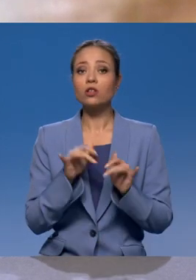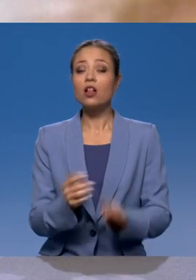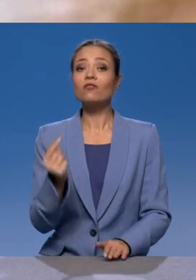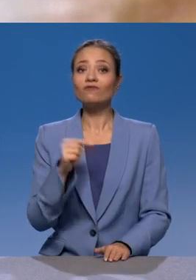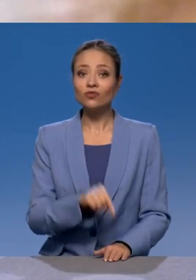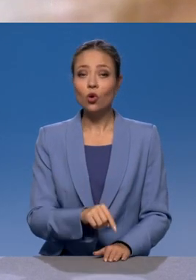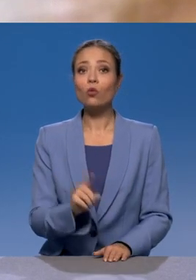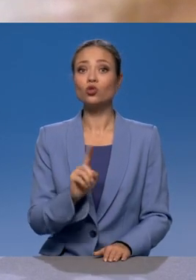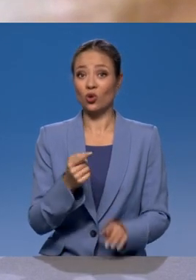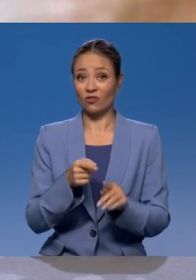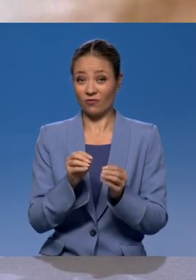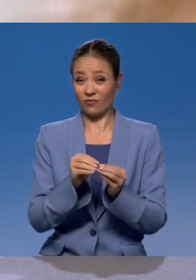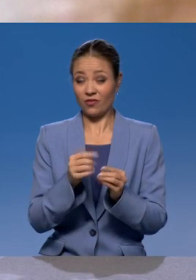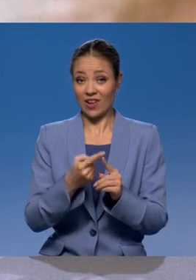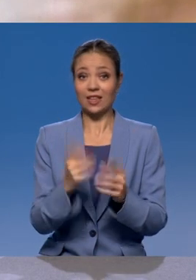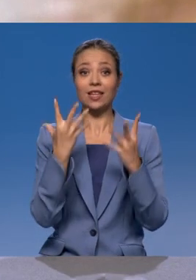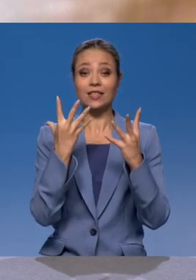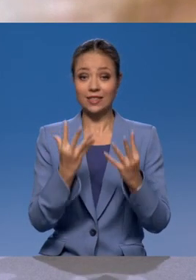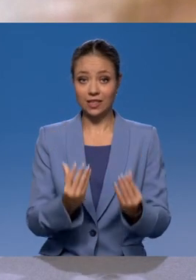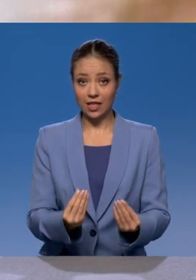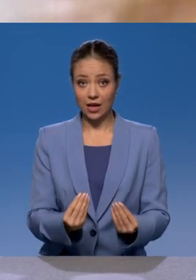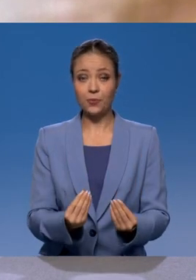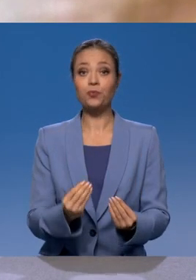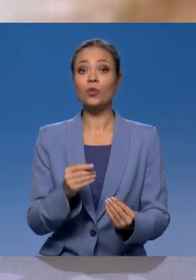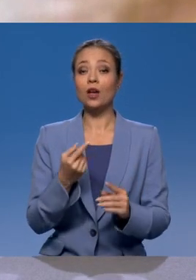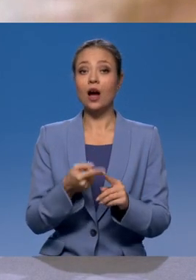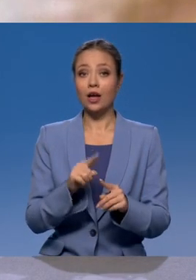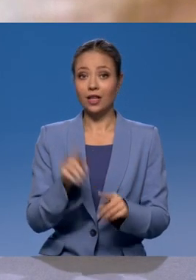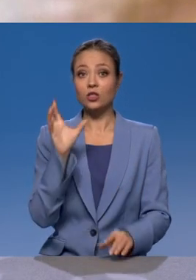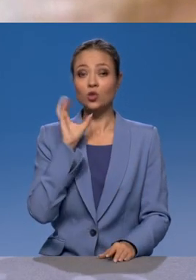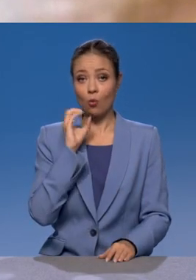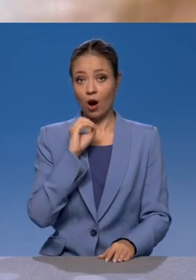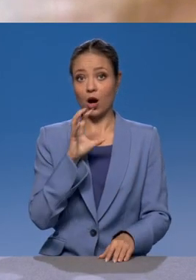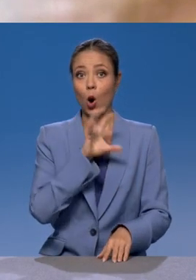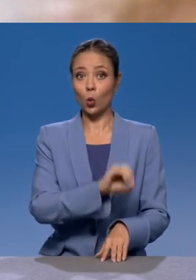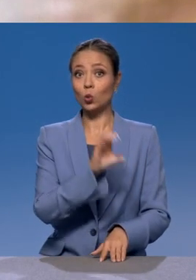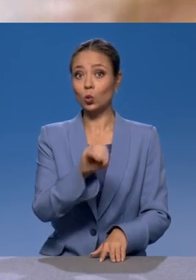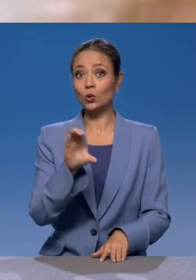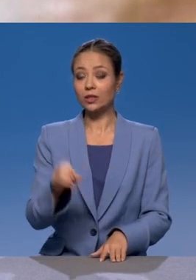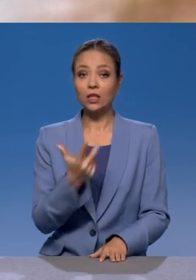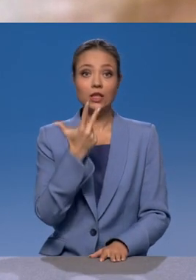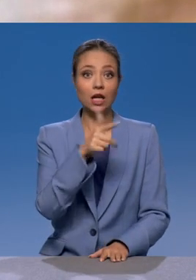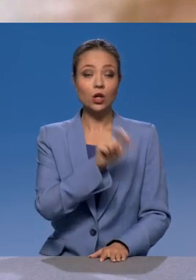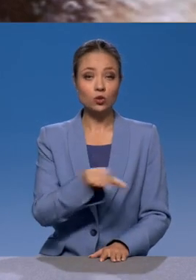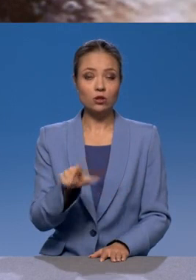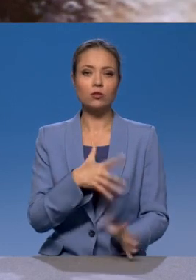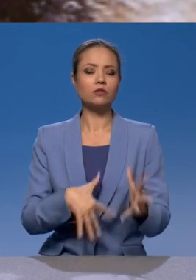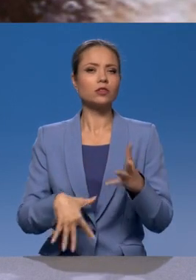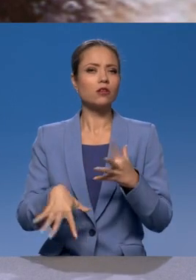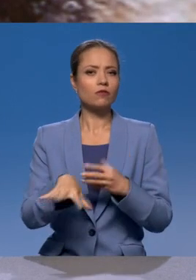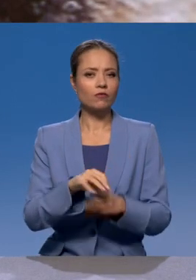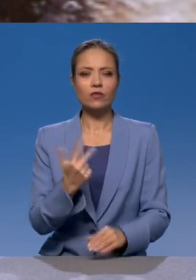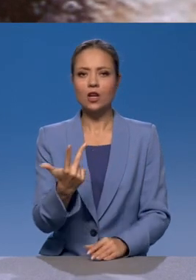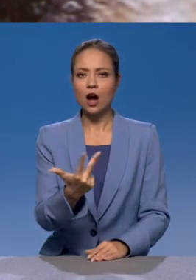укусила троих. Это троих человек собака укусила. И все трое мы встретились